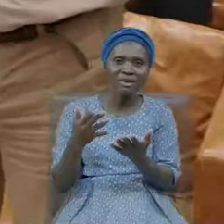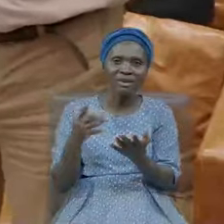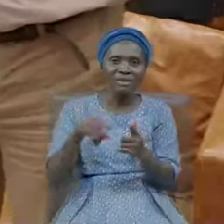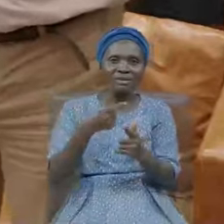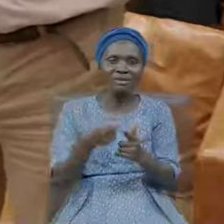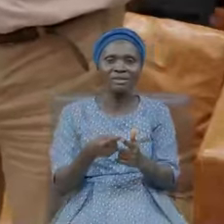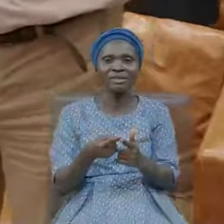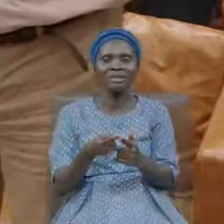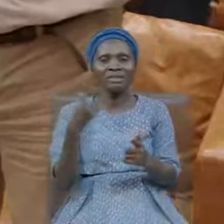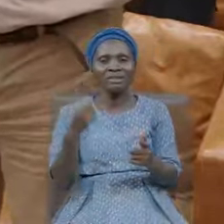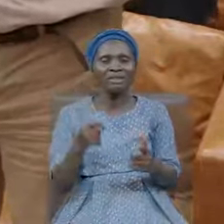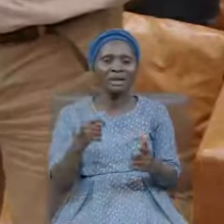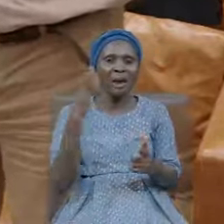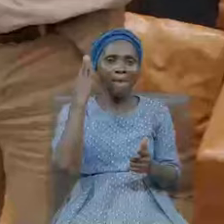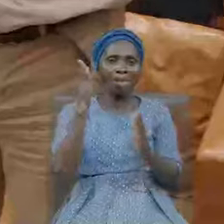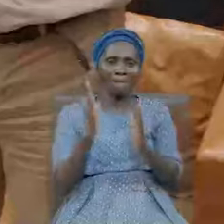Votre pasteur